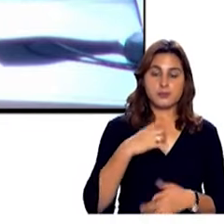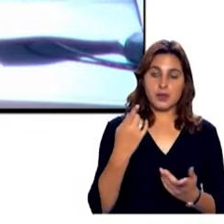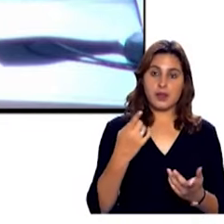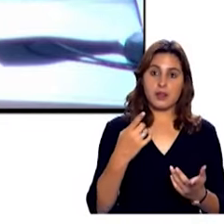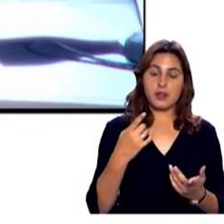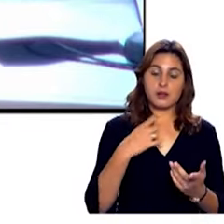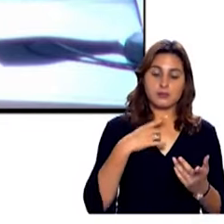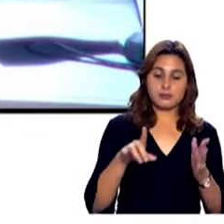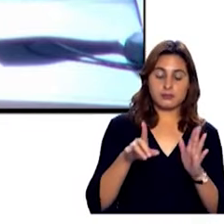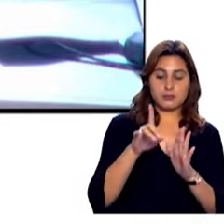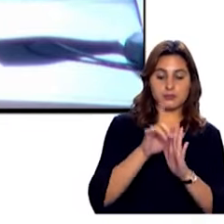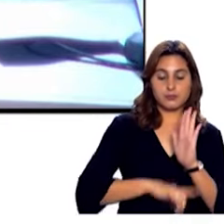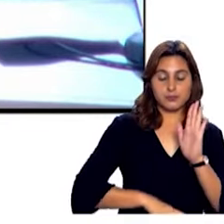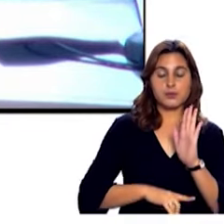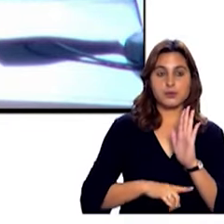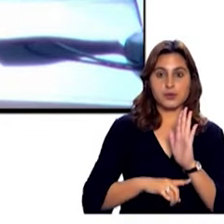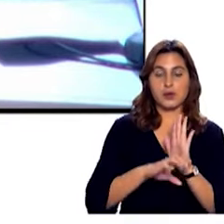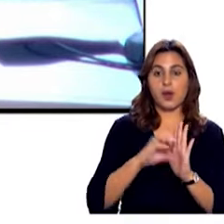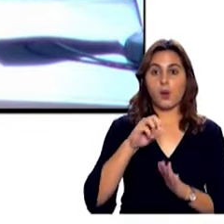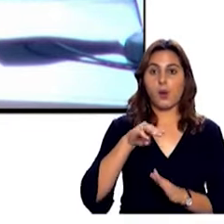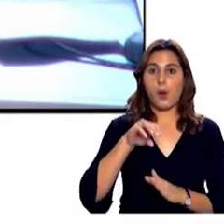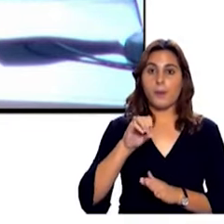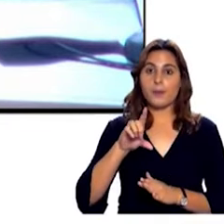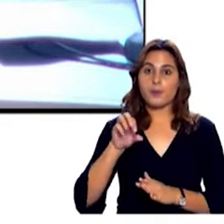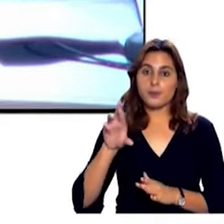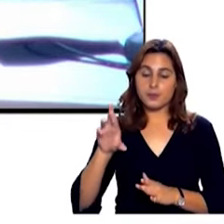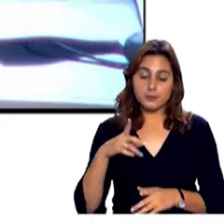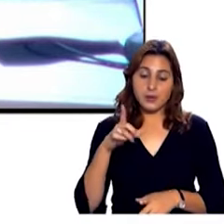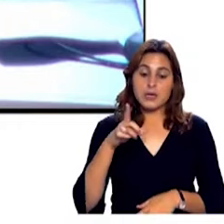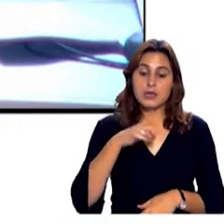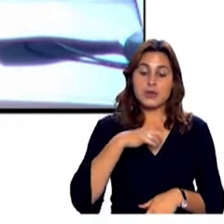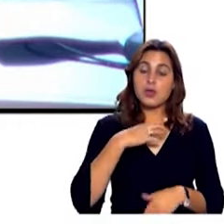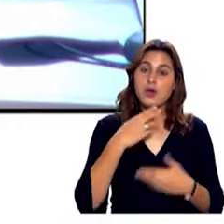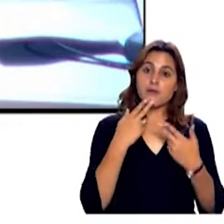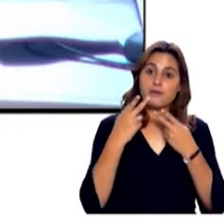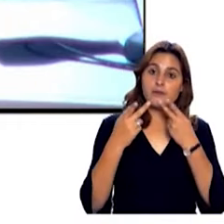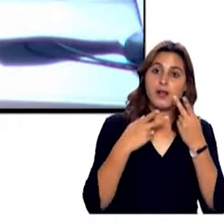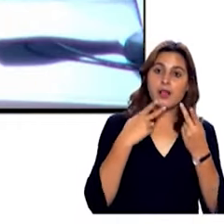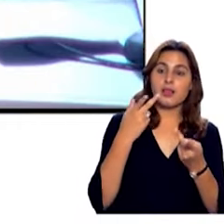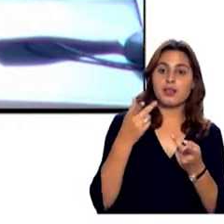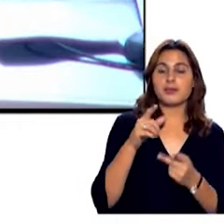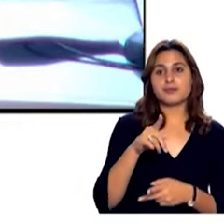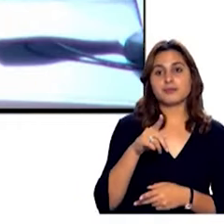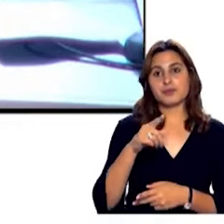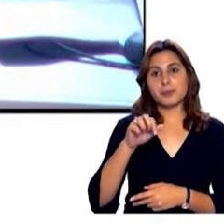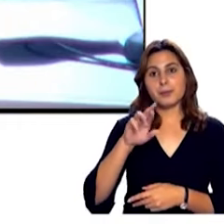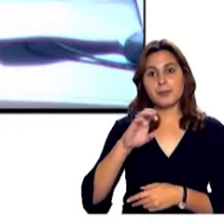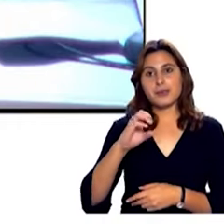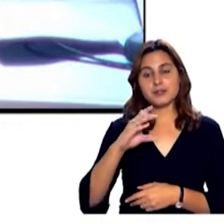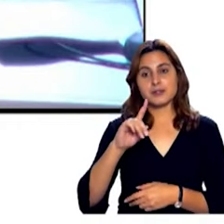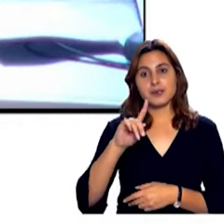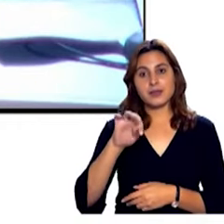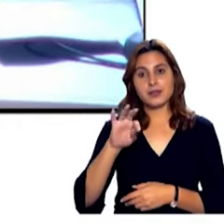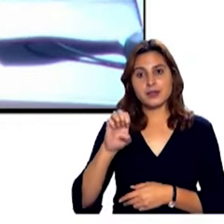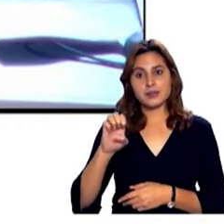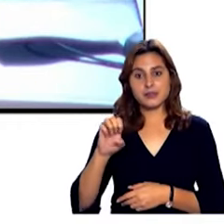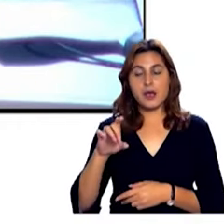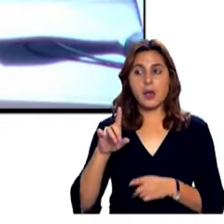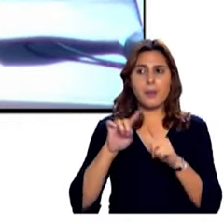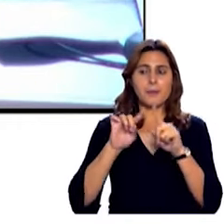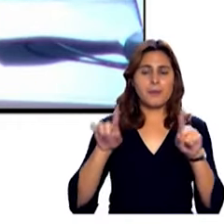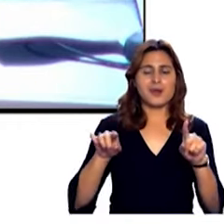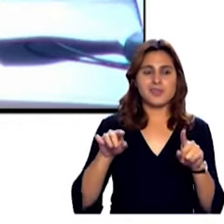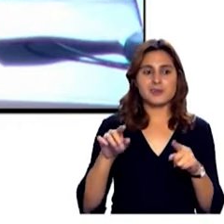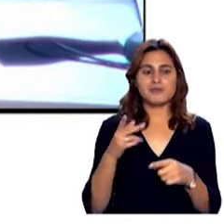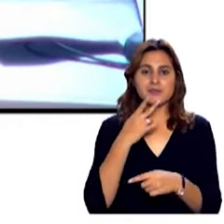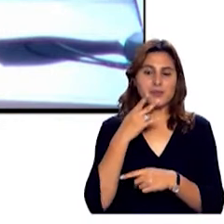parlons tous de précédent mais nous ne parlons pas de la même chose en common Law le précédent équivalent à la loi